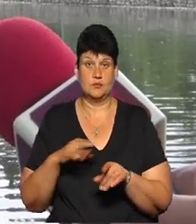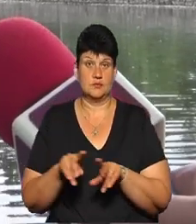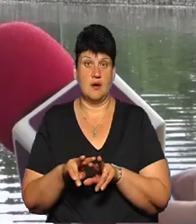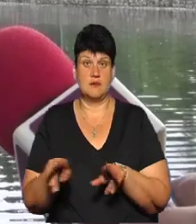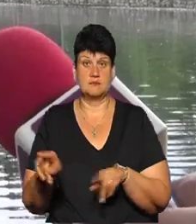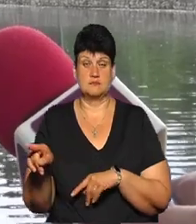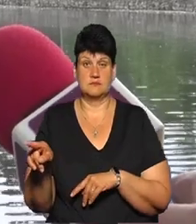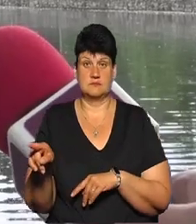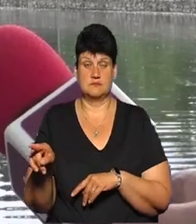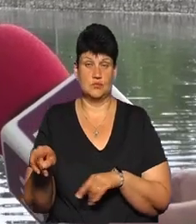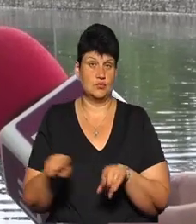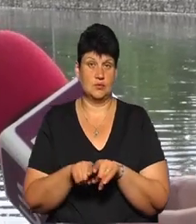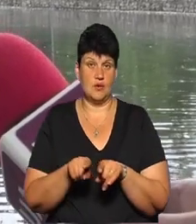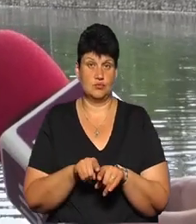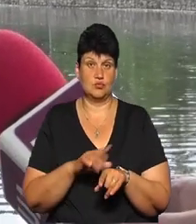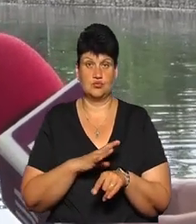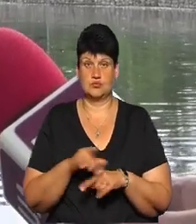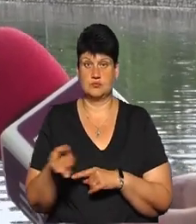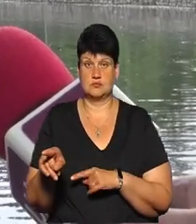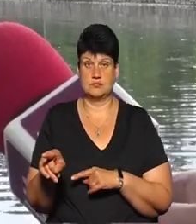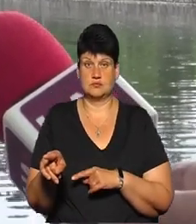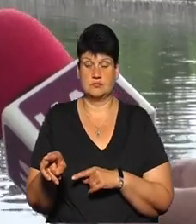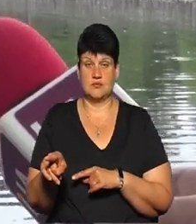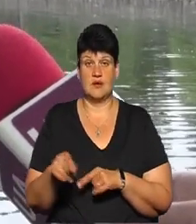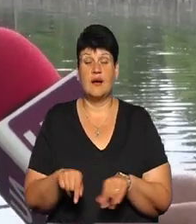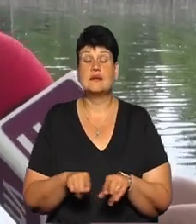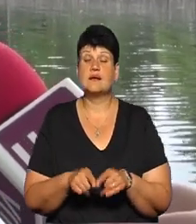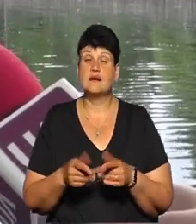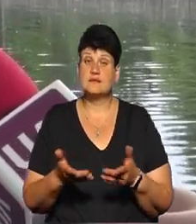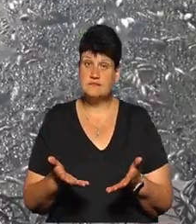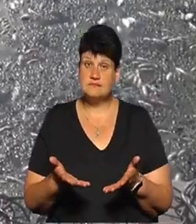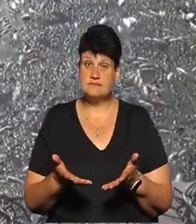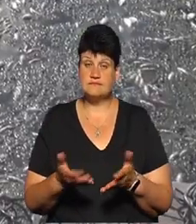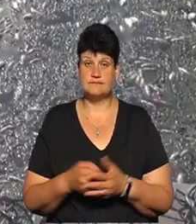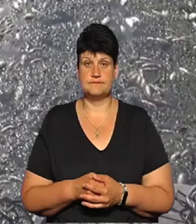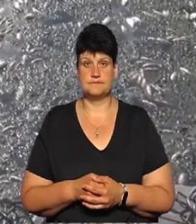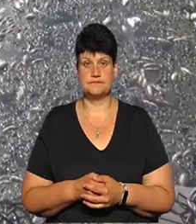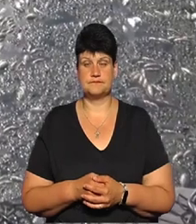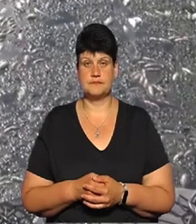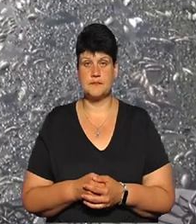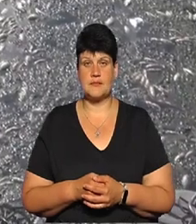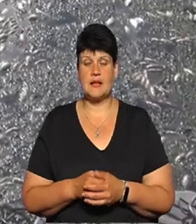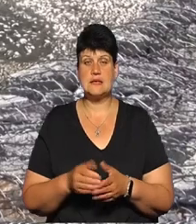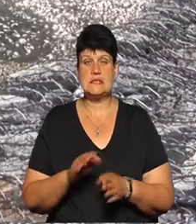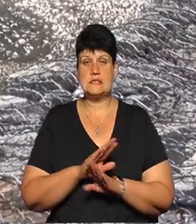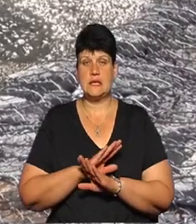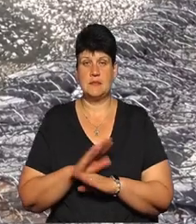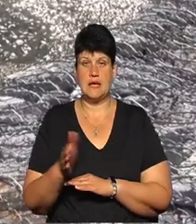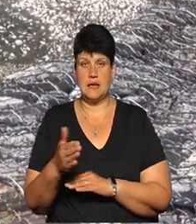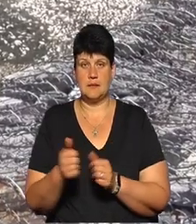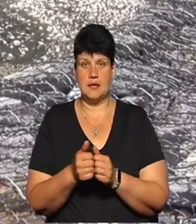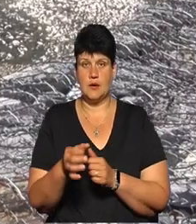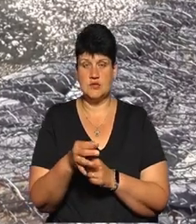на озері було б так само мор, був би, а так воно, більшість тут. Нагадаю, загибель риби на водоймі поблизу